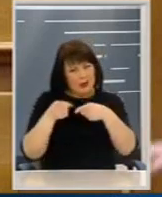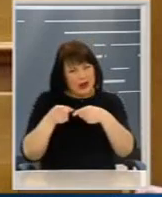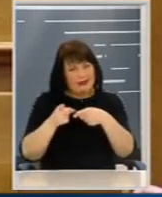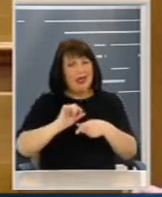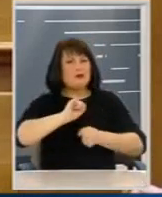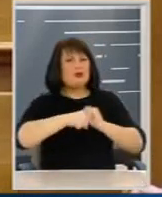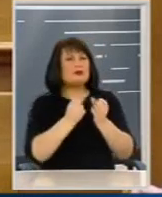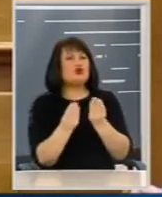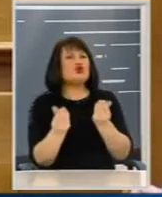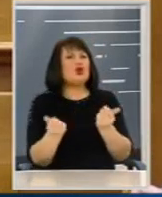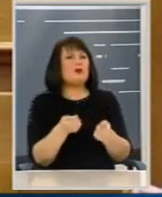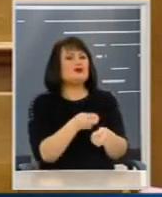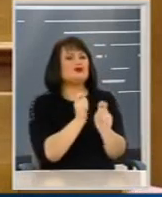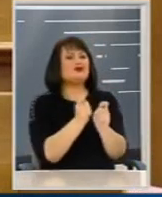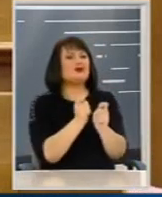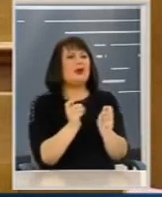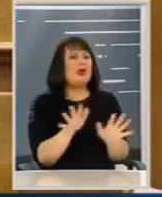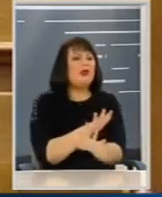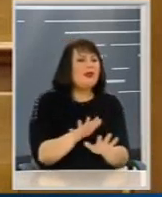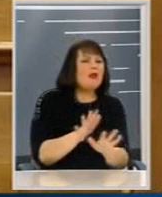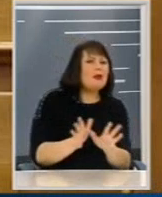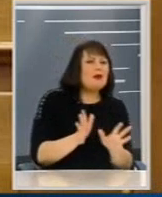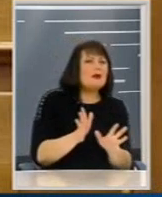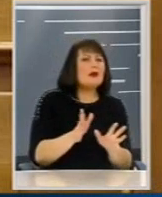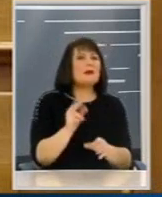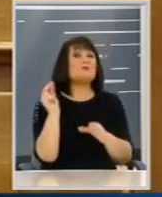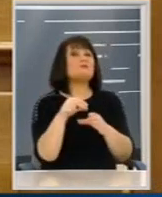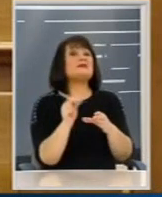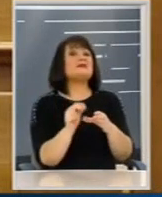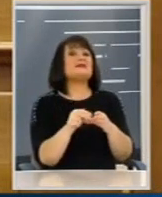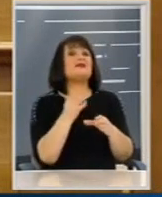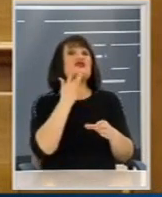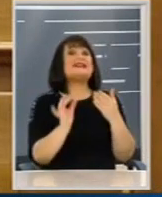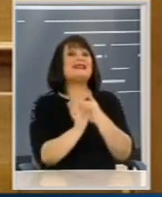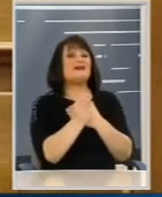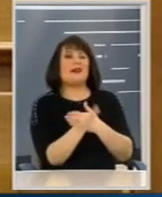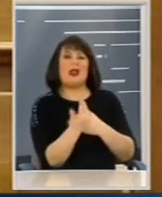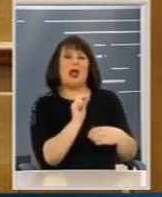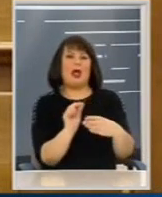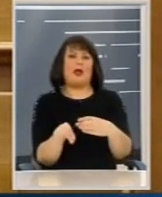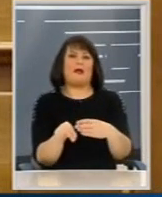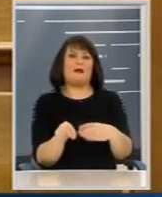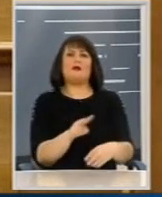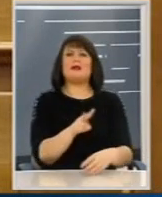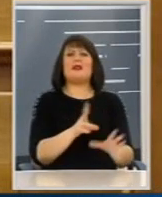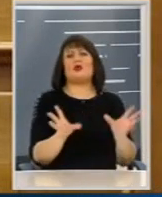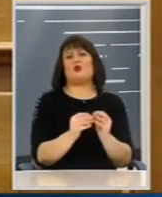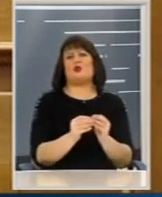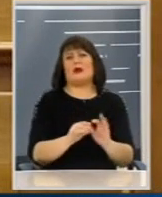ψαρέψετε στα θολά νερά, να ψαρέψετε ψήφους από τη Χρυσή Αυγή. Ή και τα δύο μαζί.